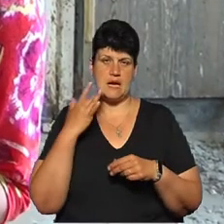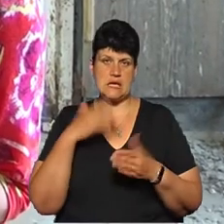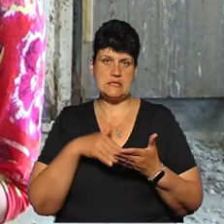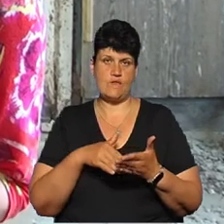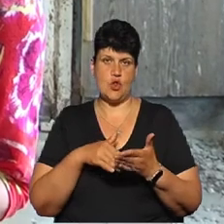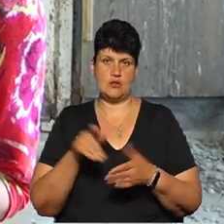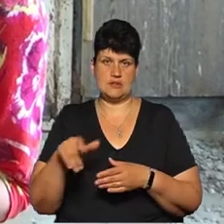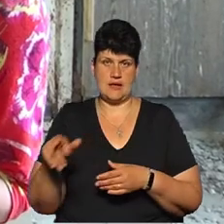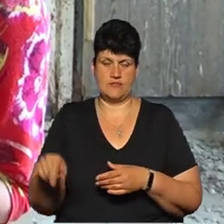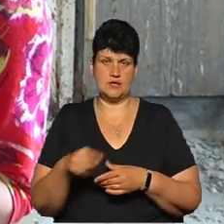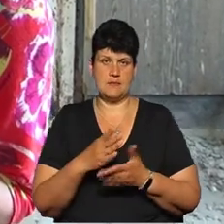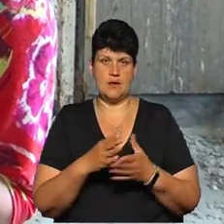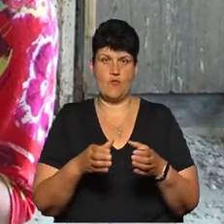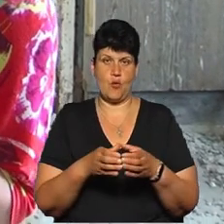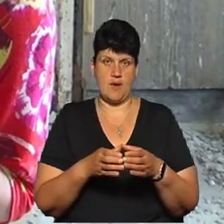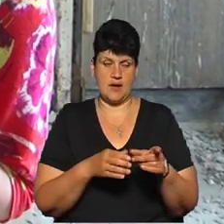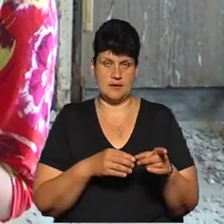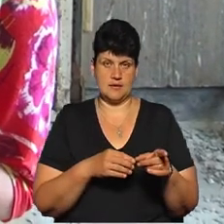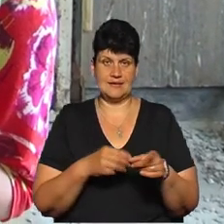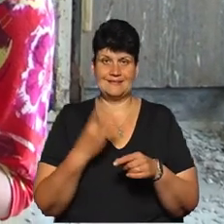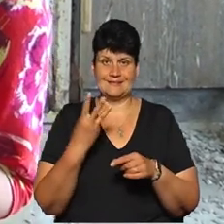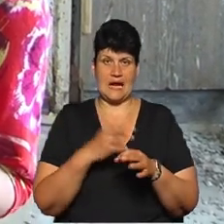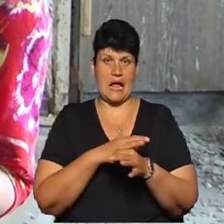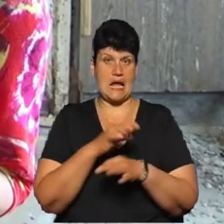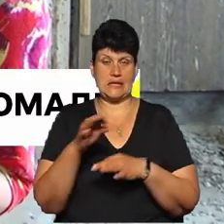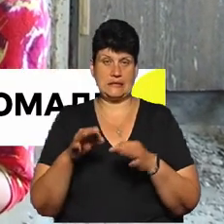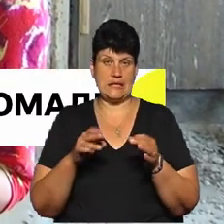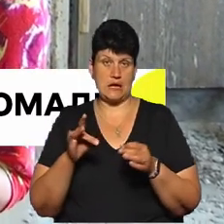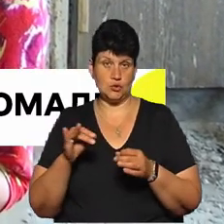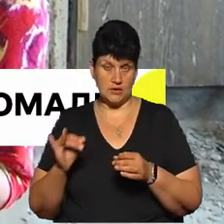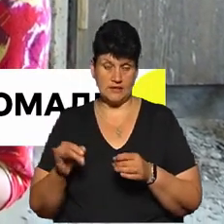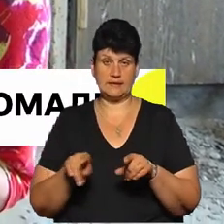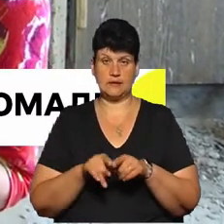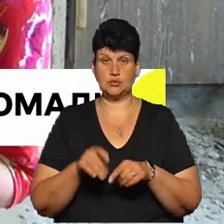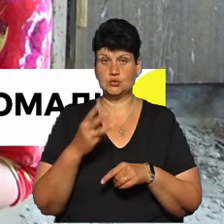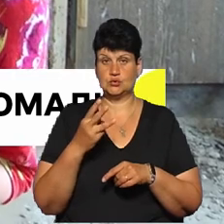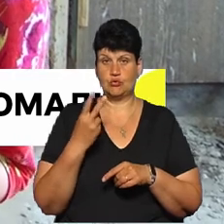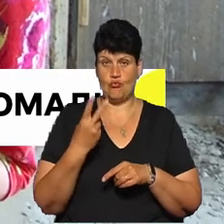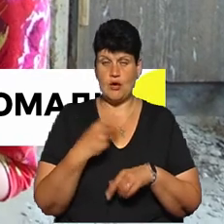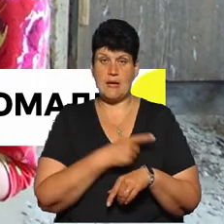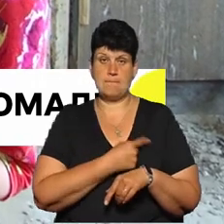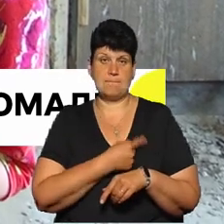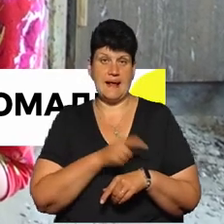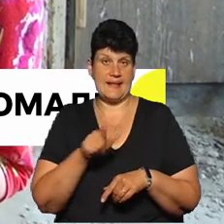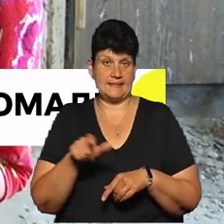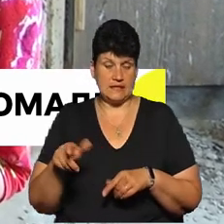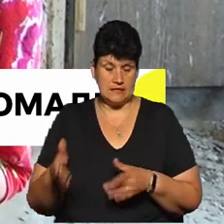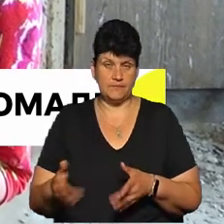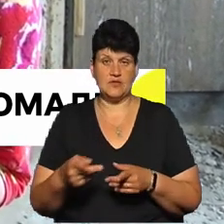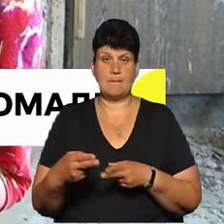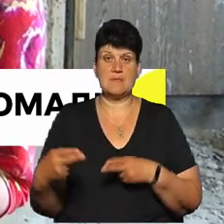мають у своїй команді 3 архітектори за професією, також двоє медиків. От, і вони